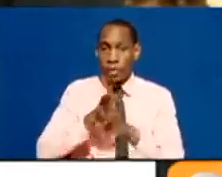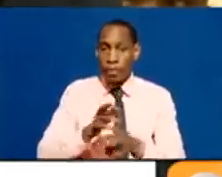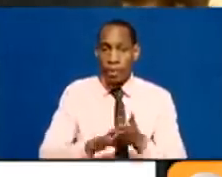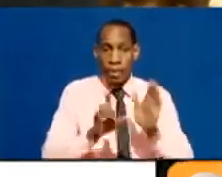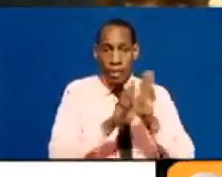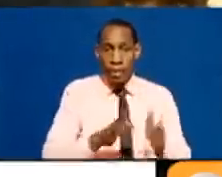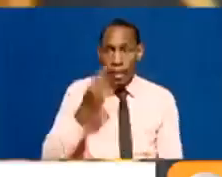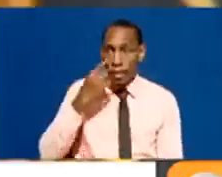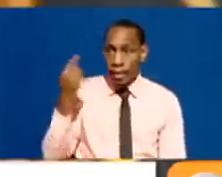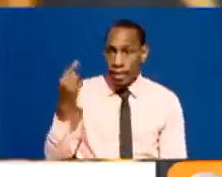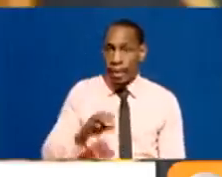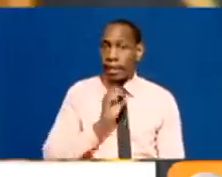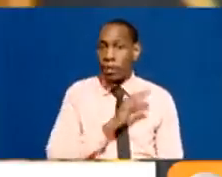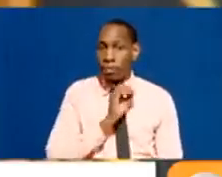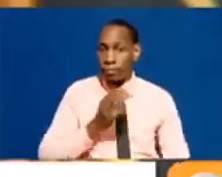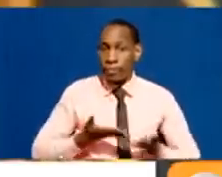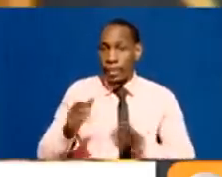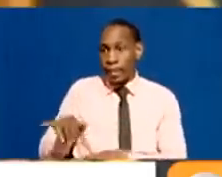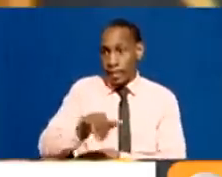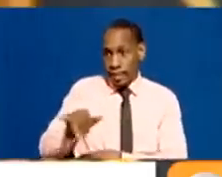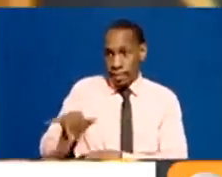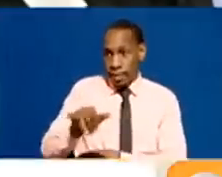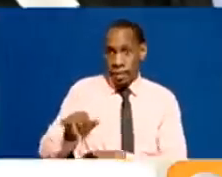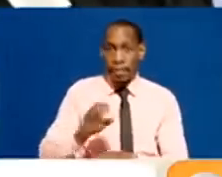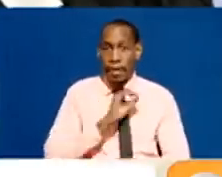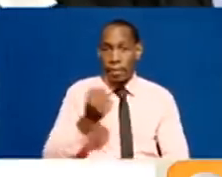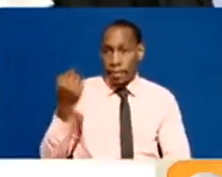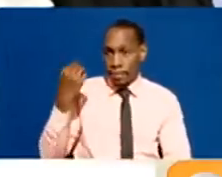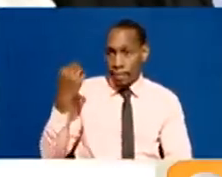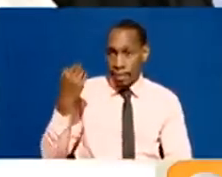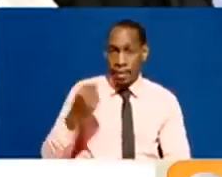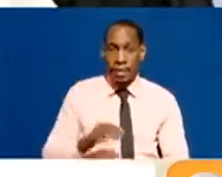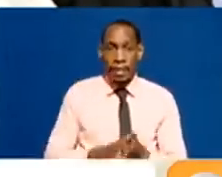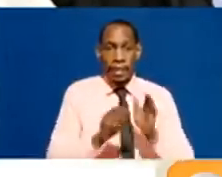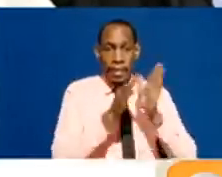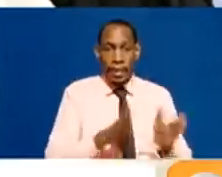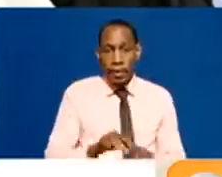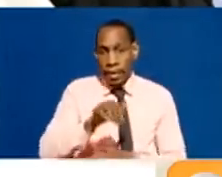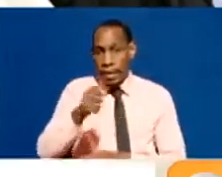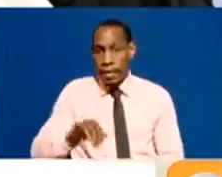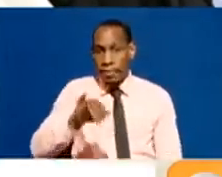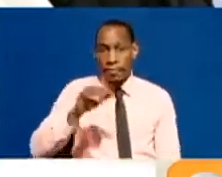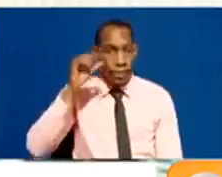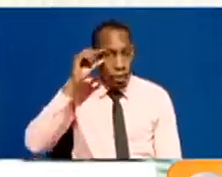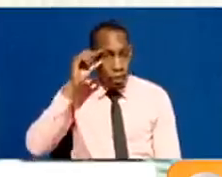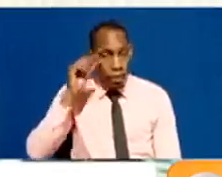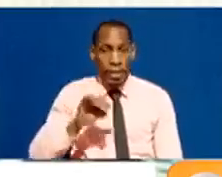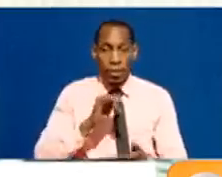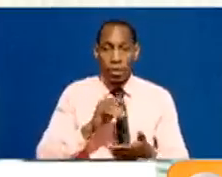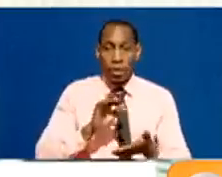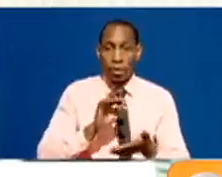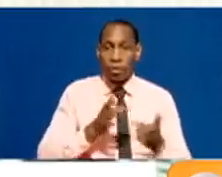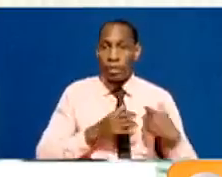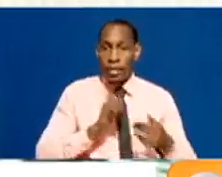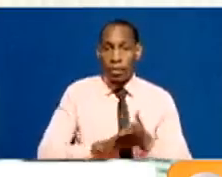Wakili Murgor akitoa malalamishi sawia na yale yaliyotolewa jana na wakili mwenza James Orengo kuhusiana